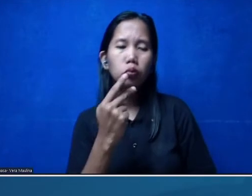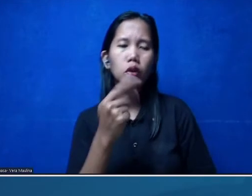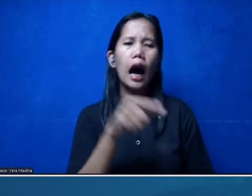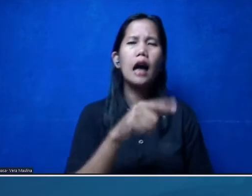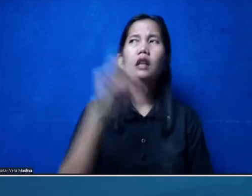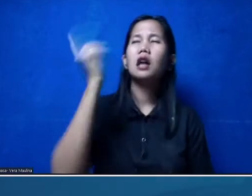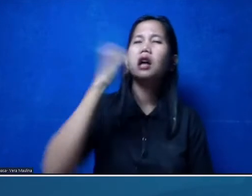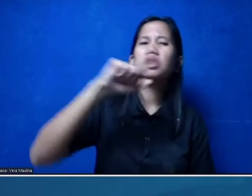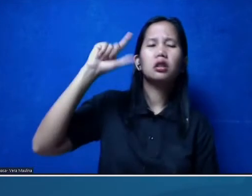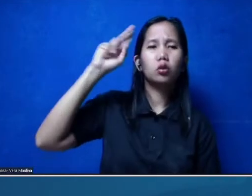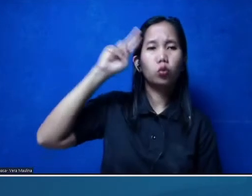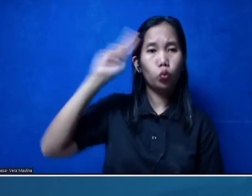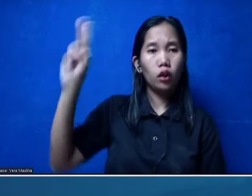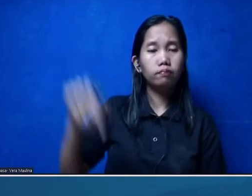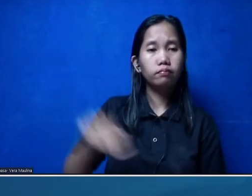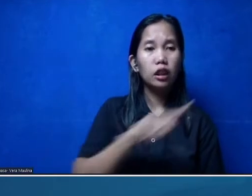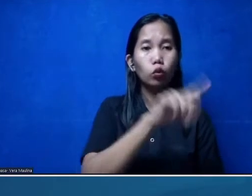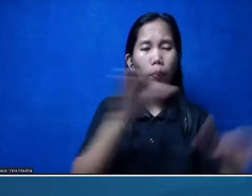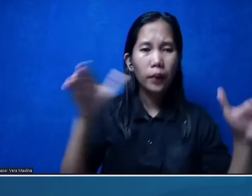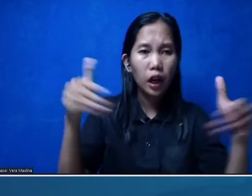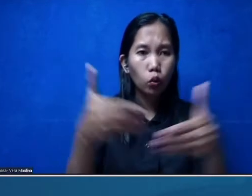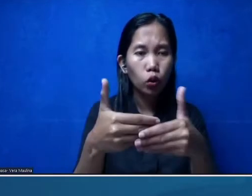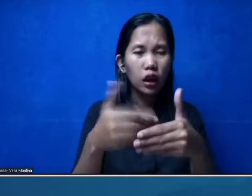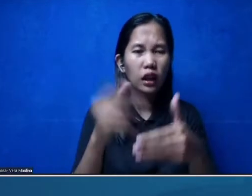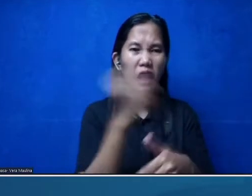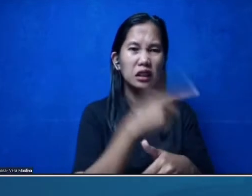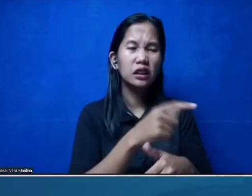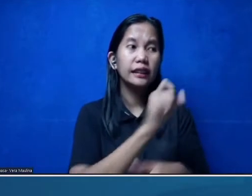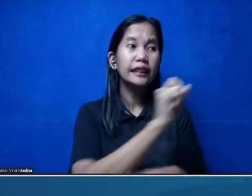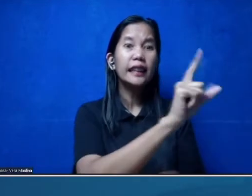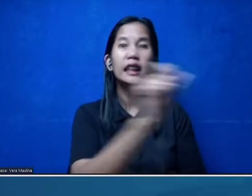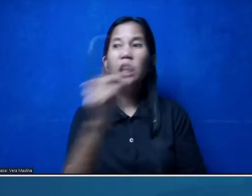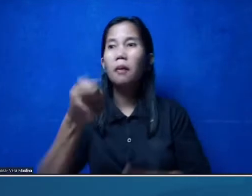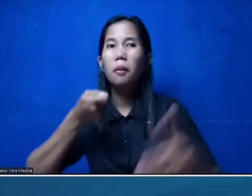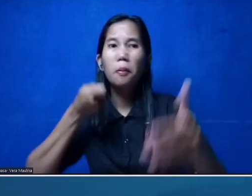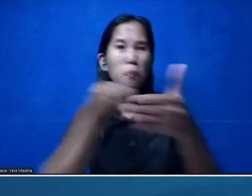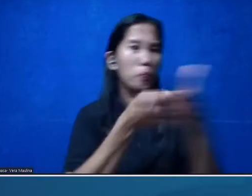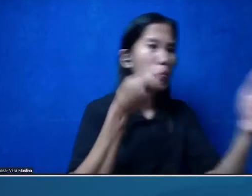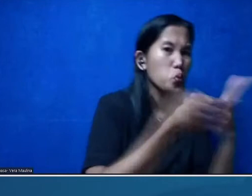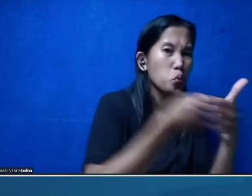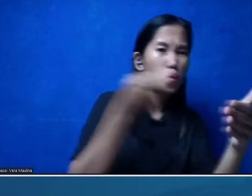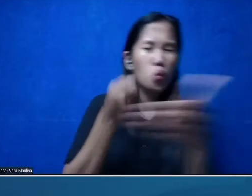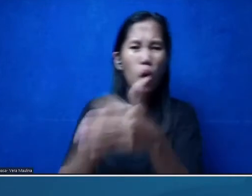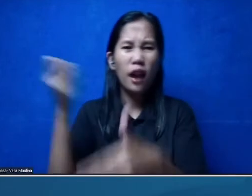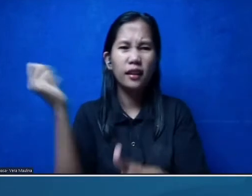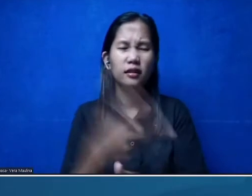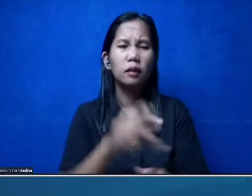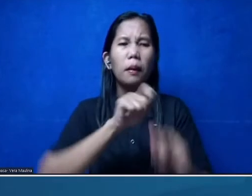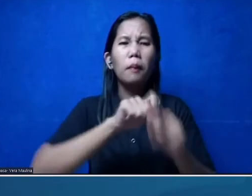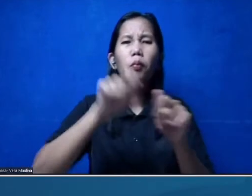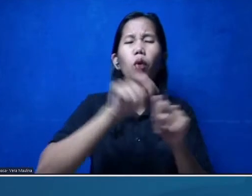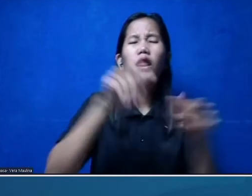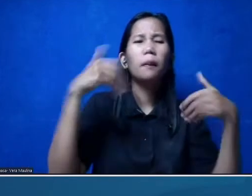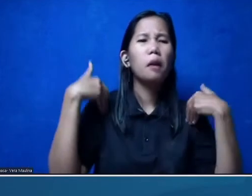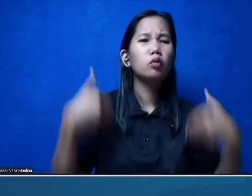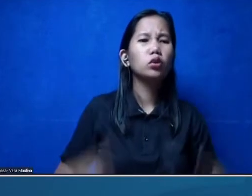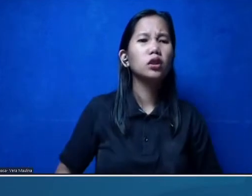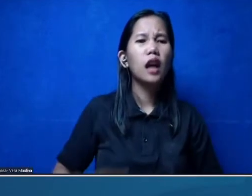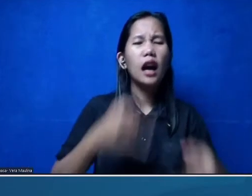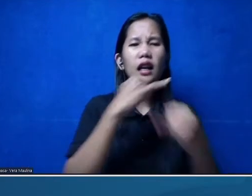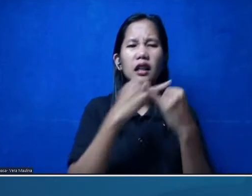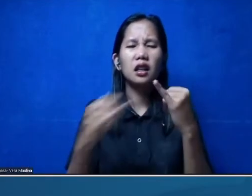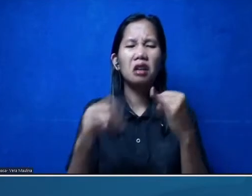keselamatan melawan Tuhan dengan modus operandinya adalah menipu ya penipuan